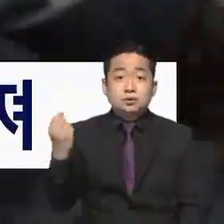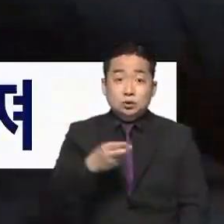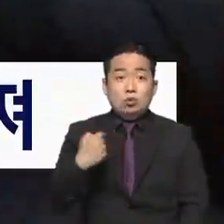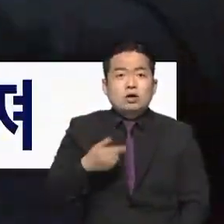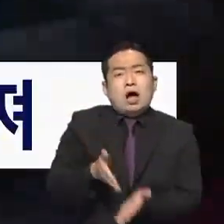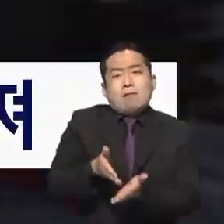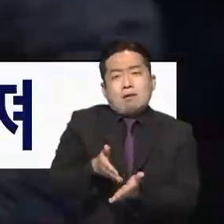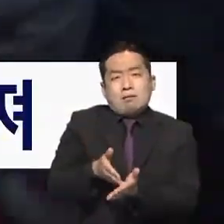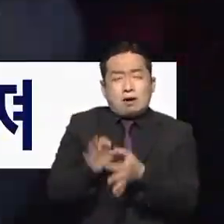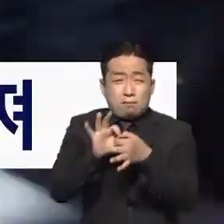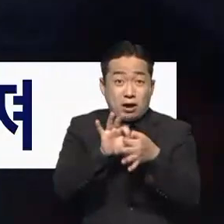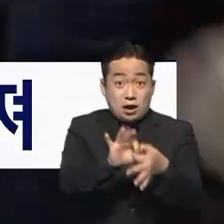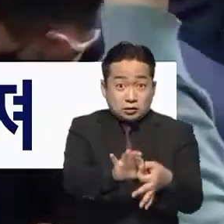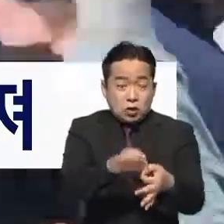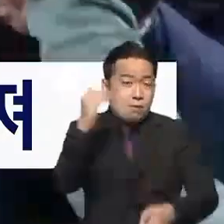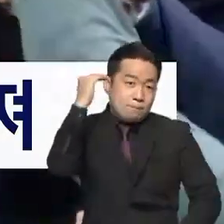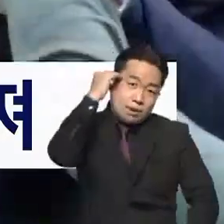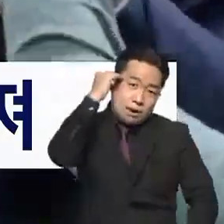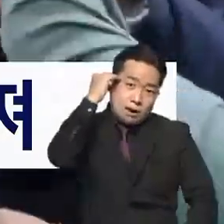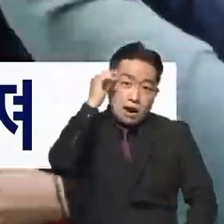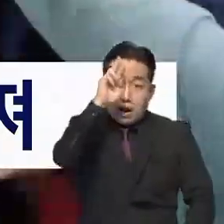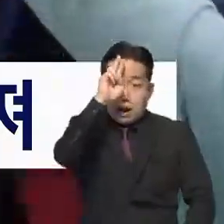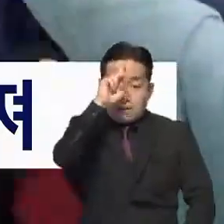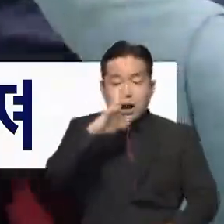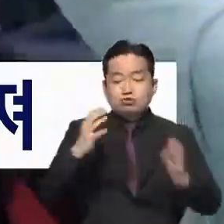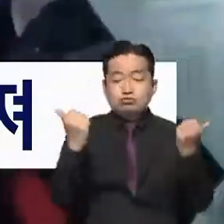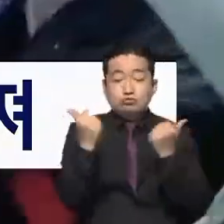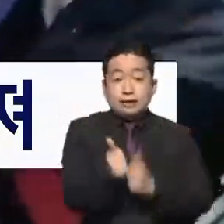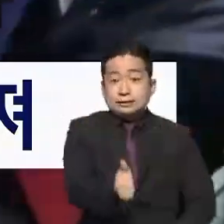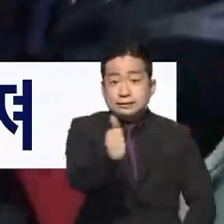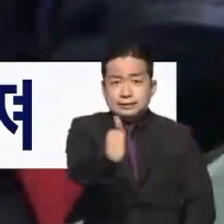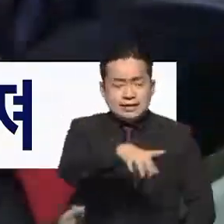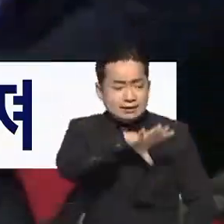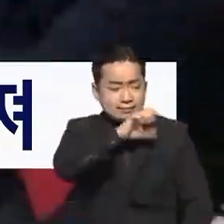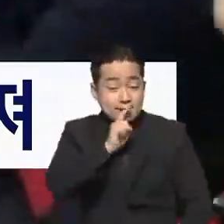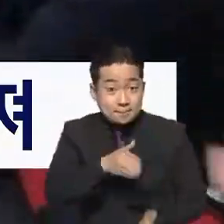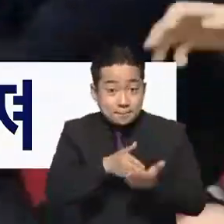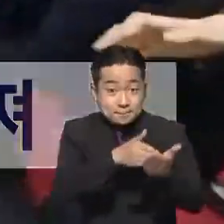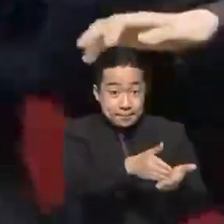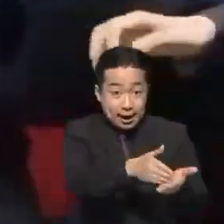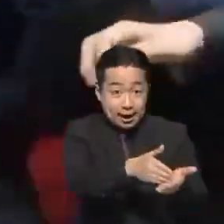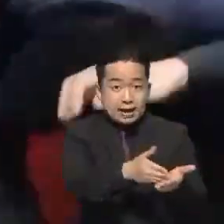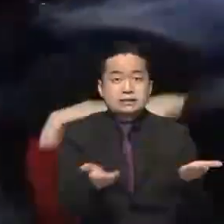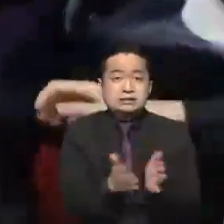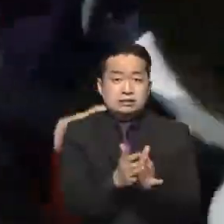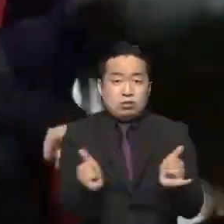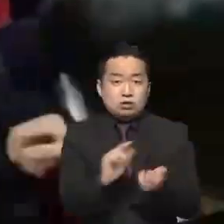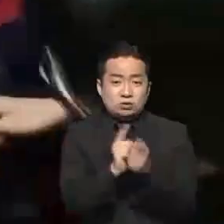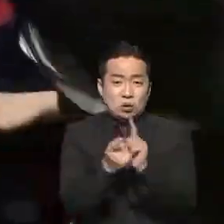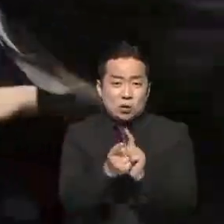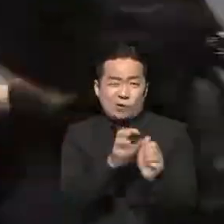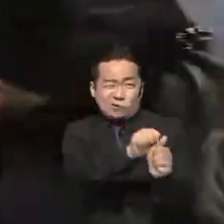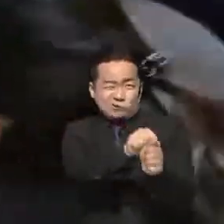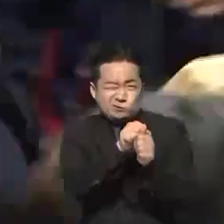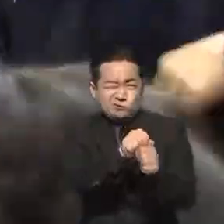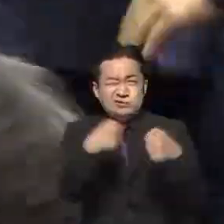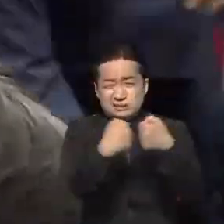쪼개기에 반대한다며 박병석 국회의장에게 항의하는 과정에서 의장실 직원들과 거친 몸싸움이